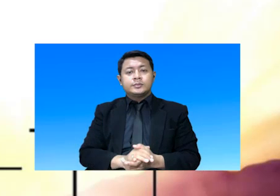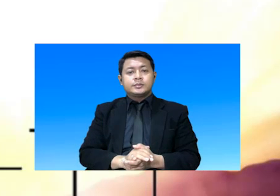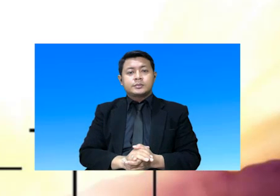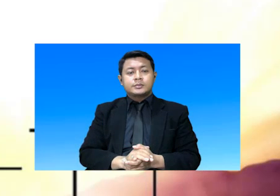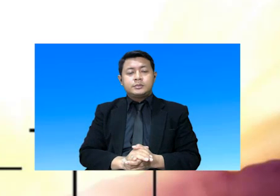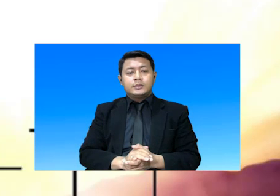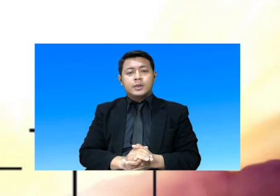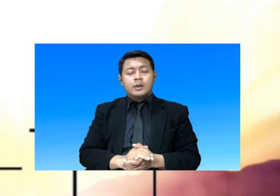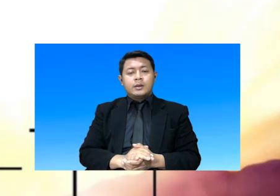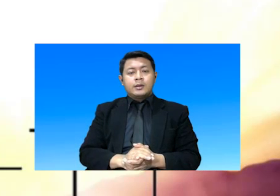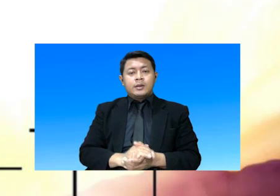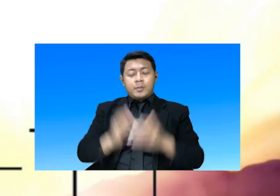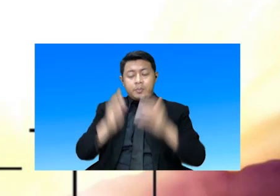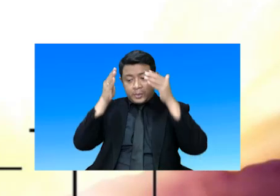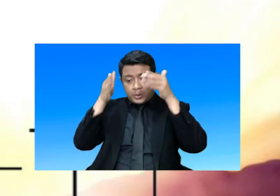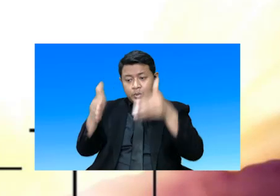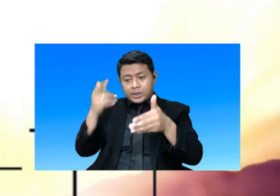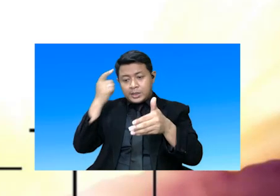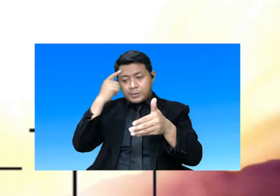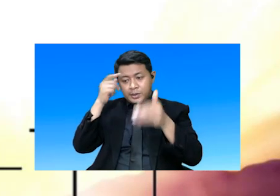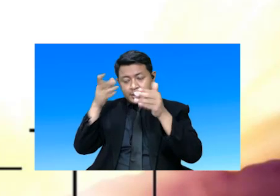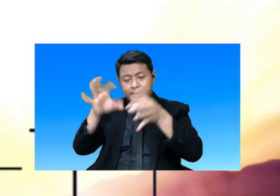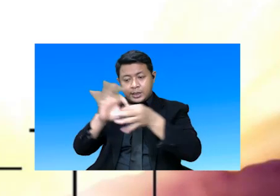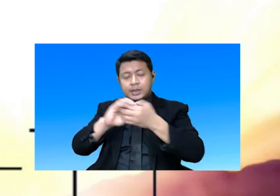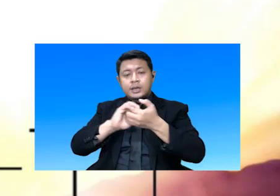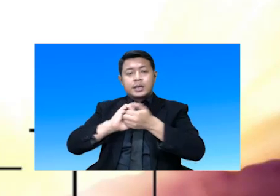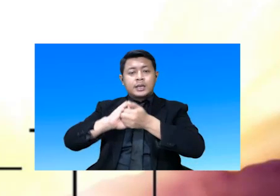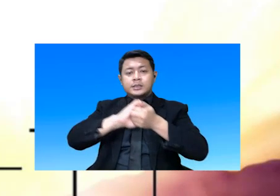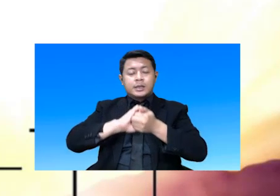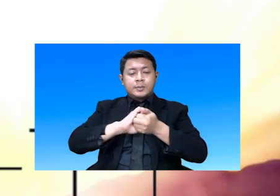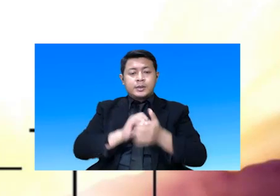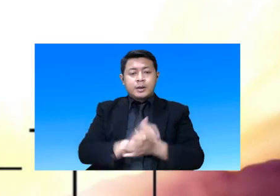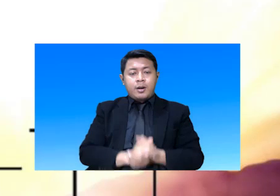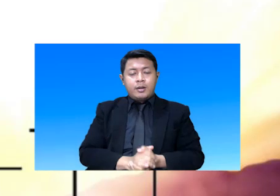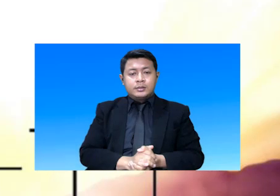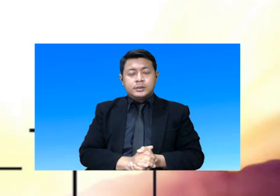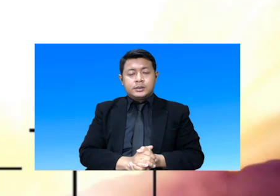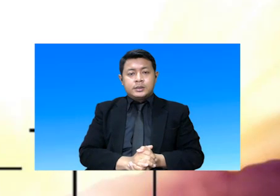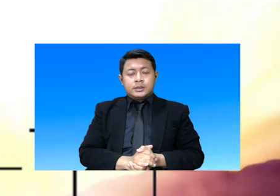lupakan, yaitu watak peduli, watak gotong royong.